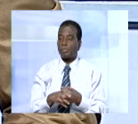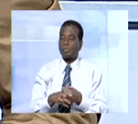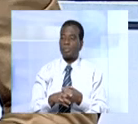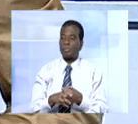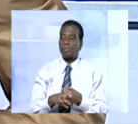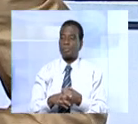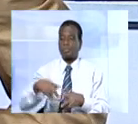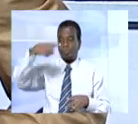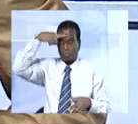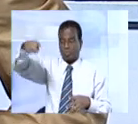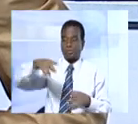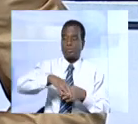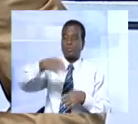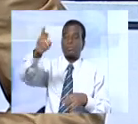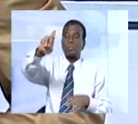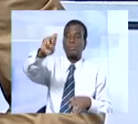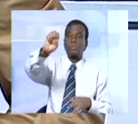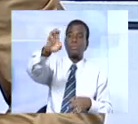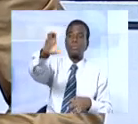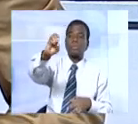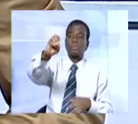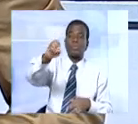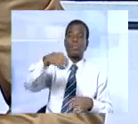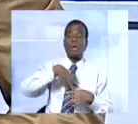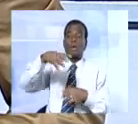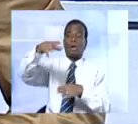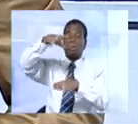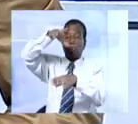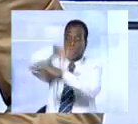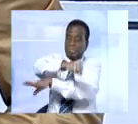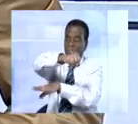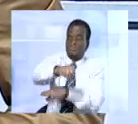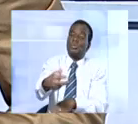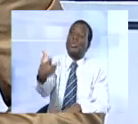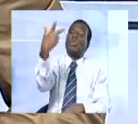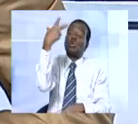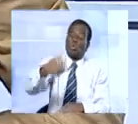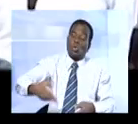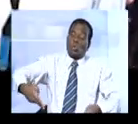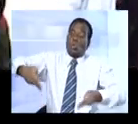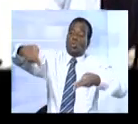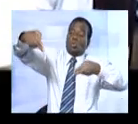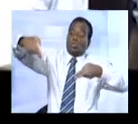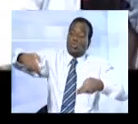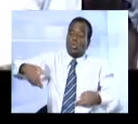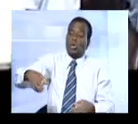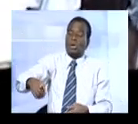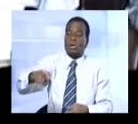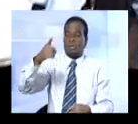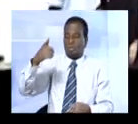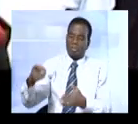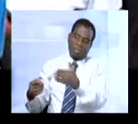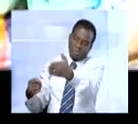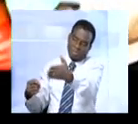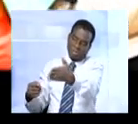La gendarmerie de Fresco a saisi 3 tonnes de cerises de café, dont 5 cas en partance pour le Burkina